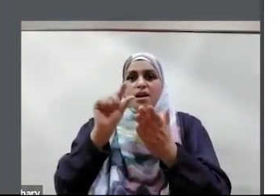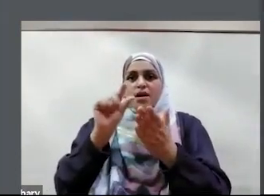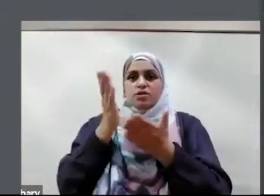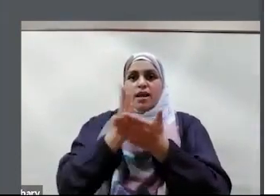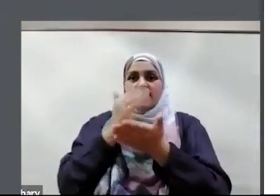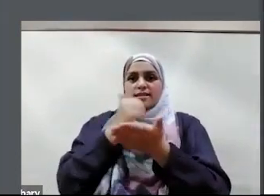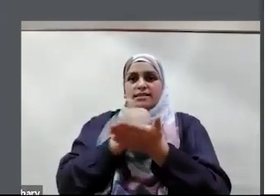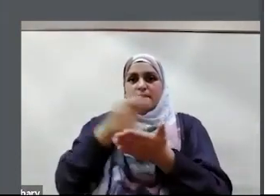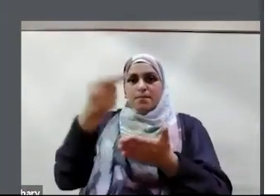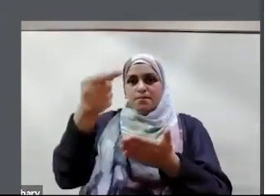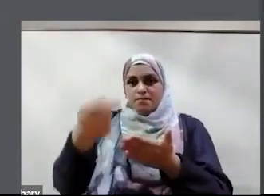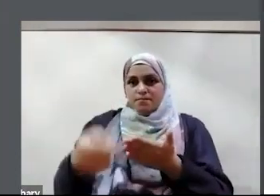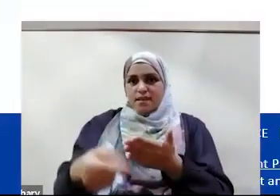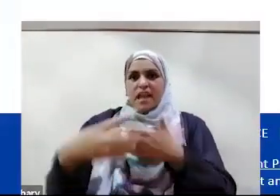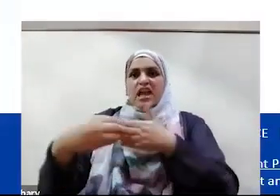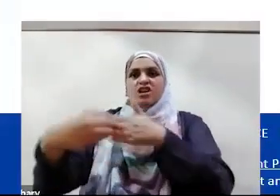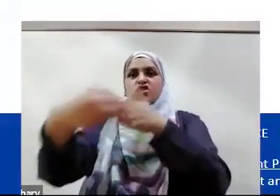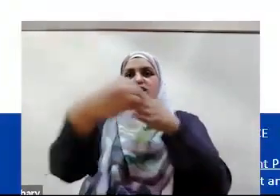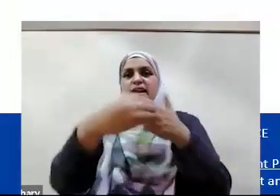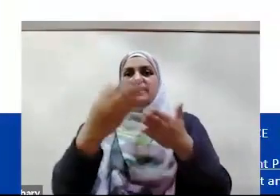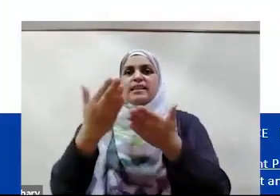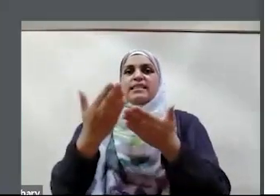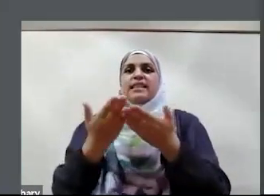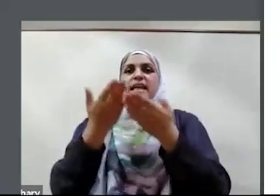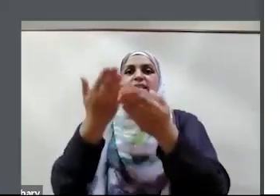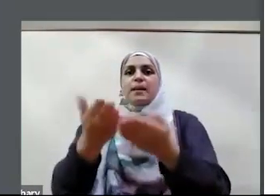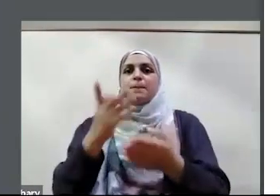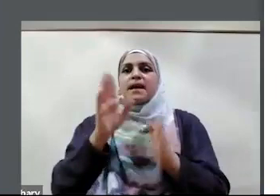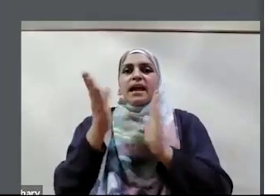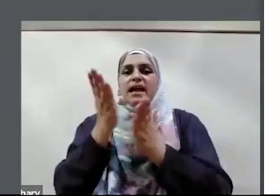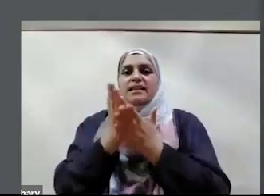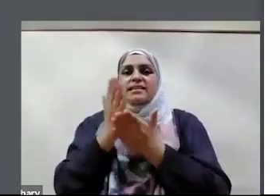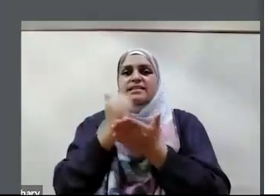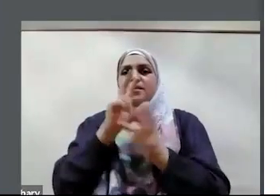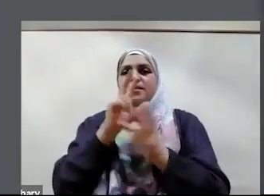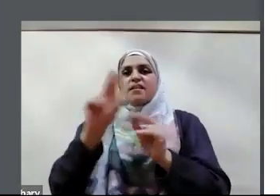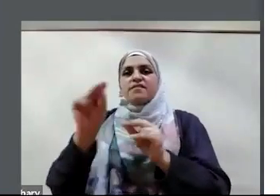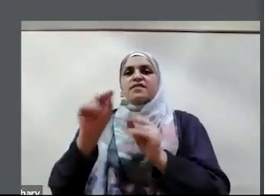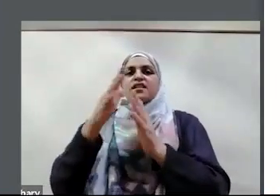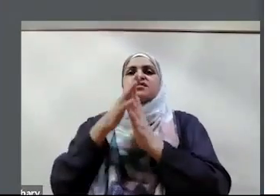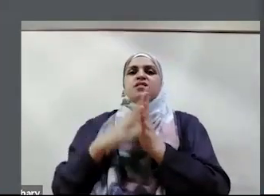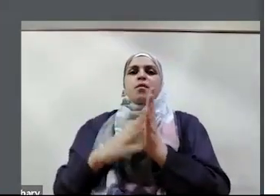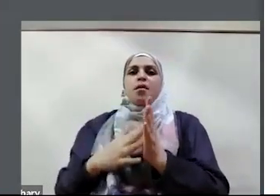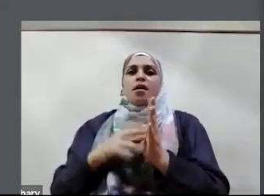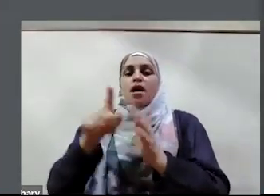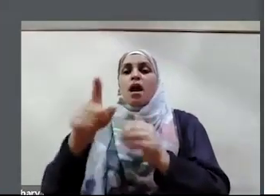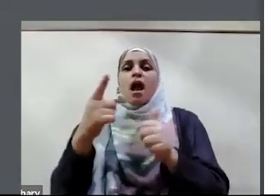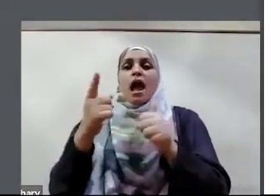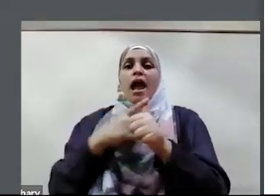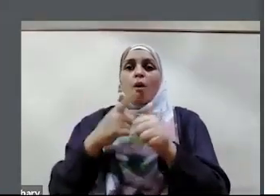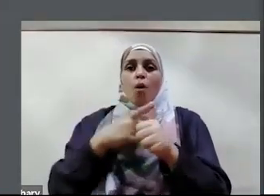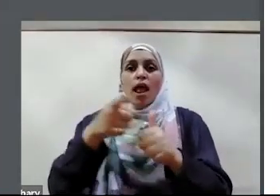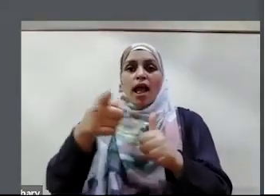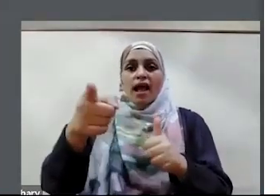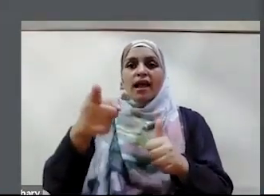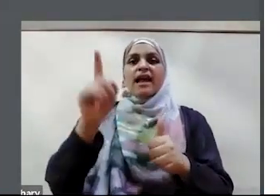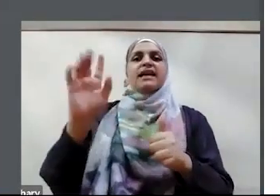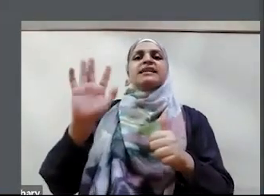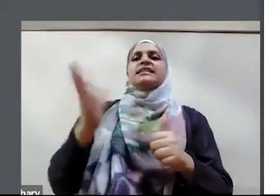انستراكشنز او ارشادات التقديم متقسمه نفس تقسيمه الابليكيشن. يعني هنا الاول هو بيوريكم ازاي